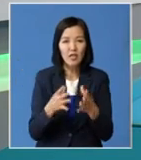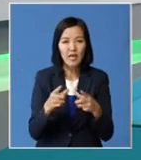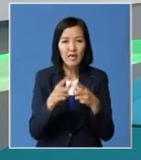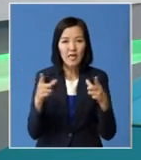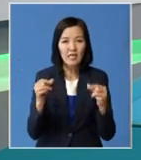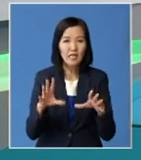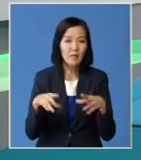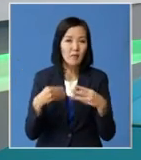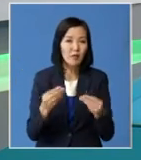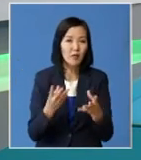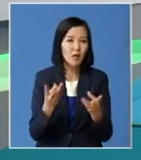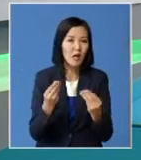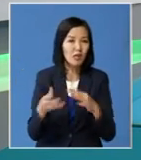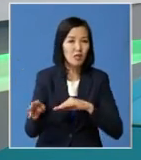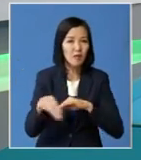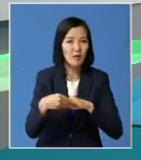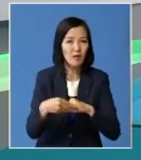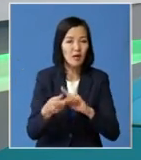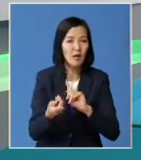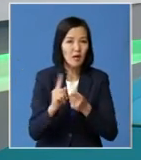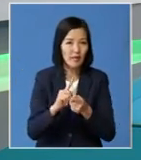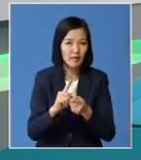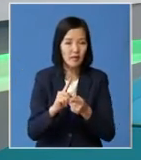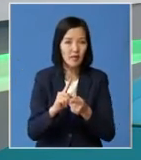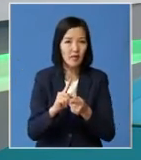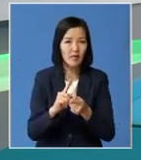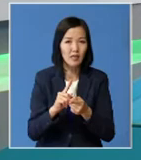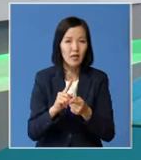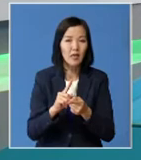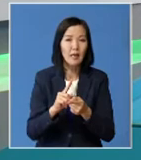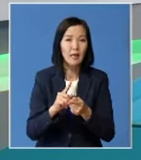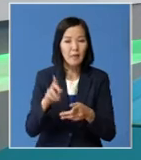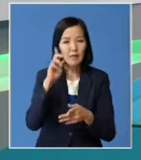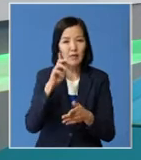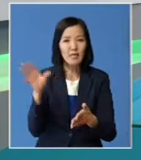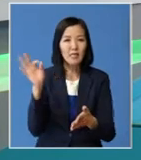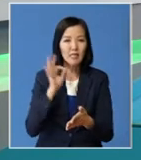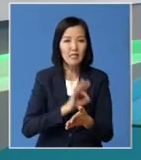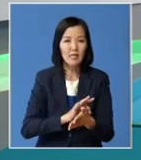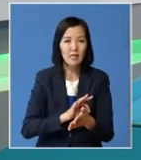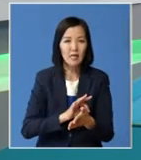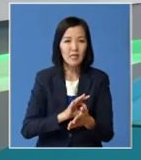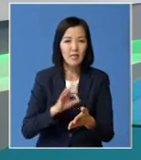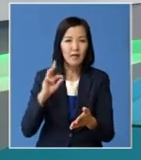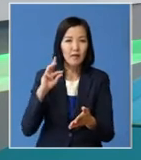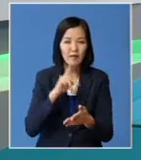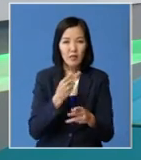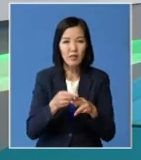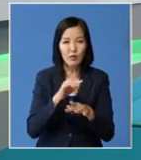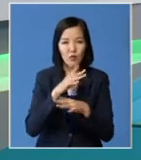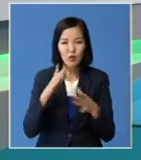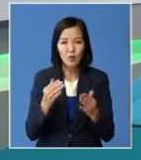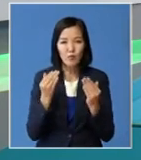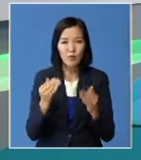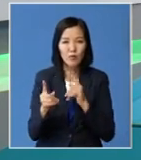басты көз қысты әрекеттерге баруды әдетке айналдырған. Жеңішінен жалғасқан былықтың мемлекетке тигізер залалы шонжыды өткен жиында кеңінен айтылды.